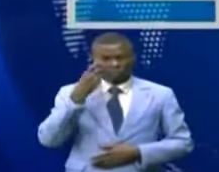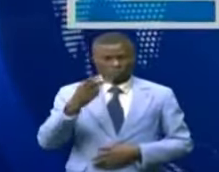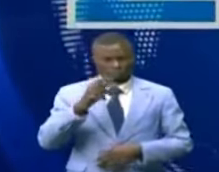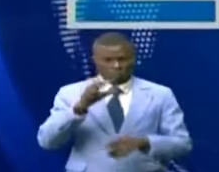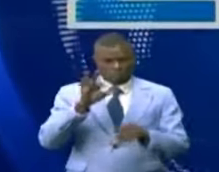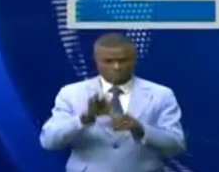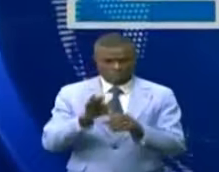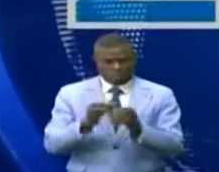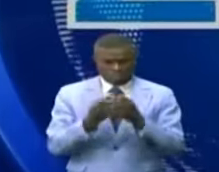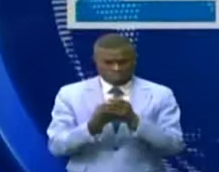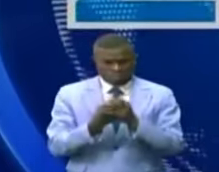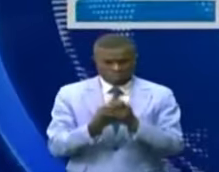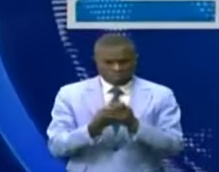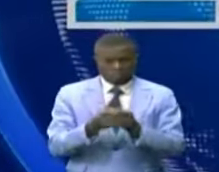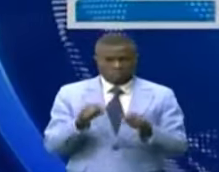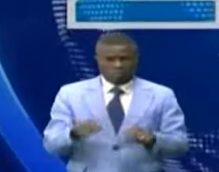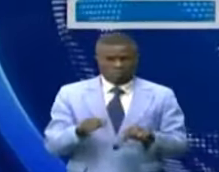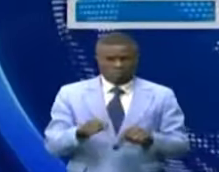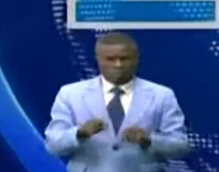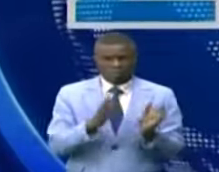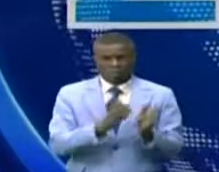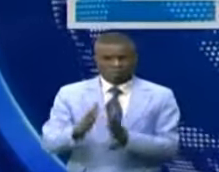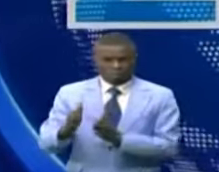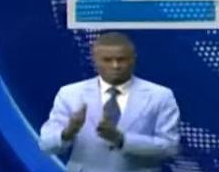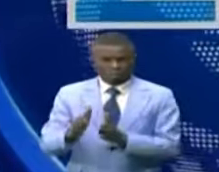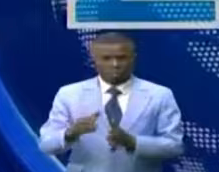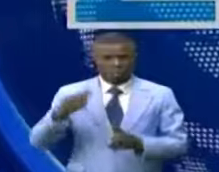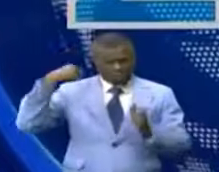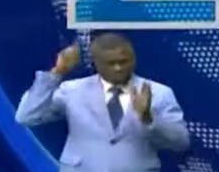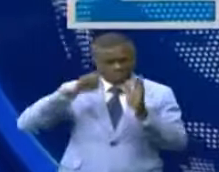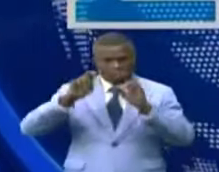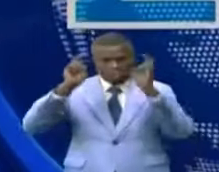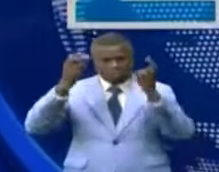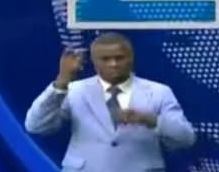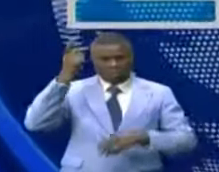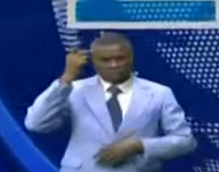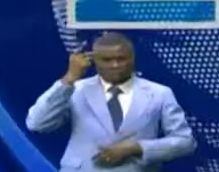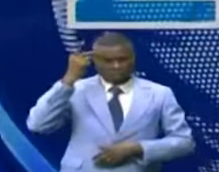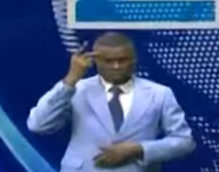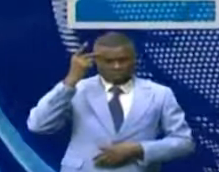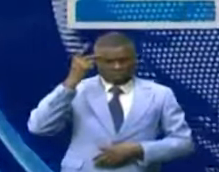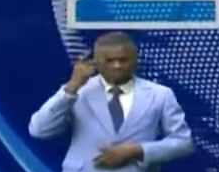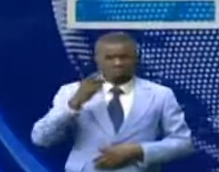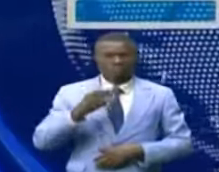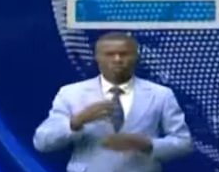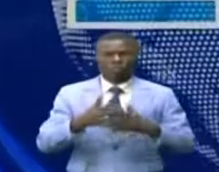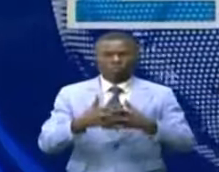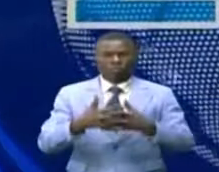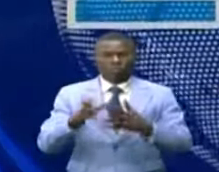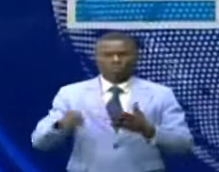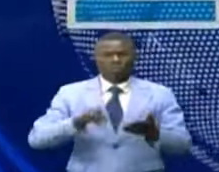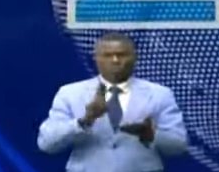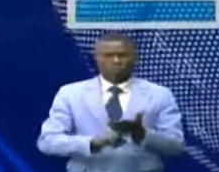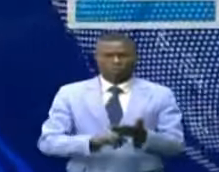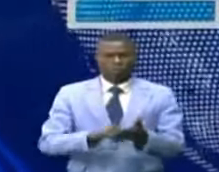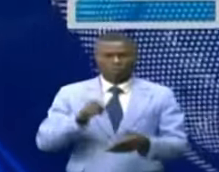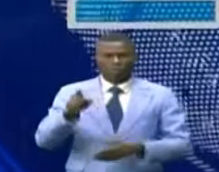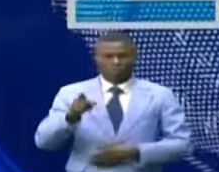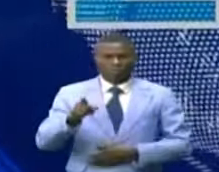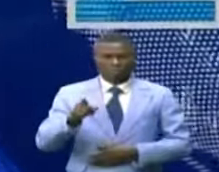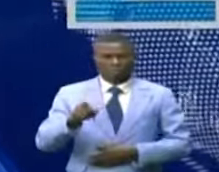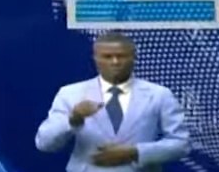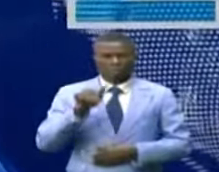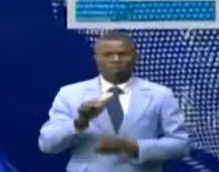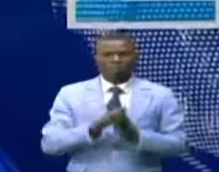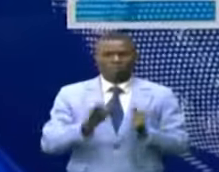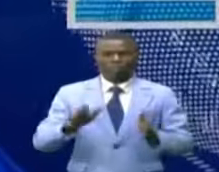à venir, eh bien, c'est désormais envisageable. Le gouverneur de la ville, Jean Tiningobila, a conclu un partenariat avec Sebarak, entreprise